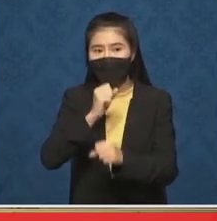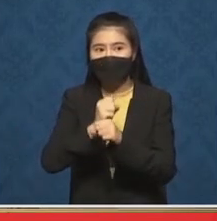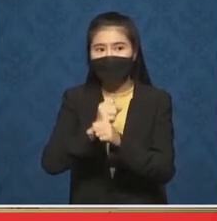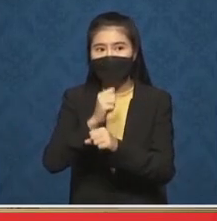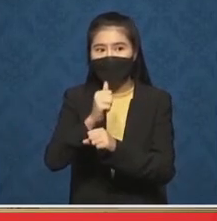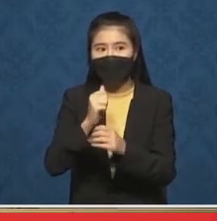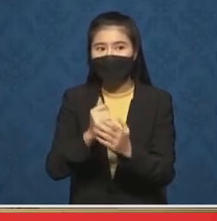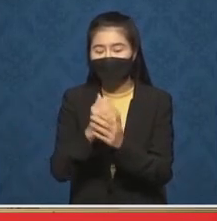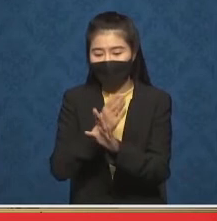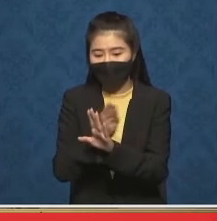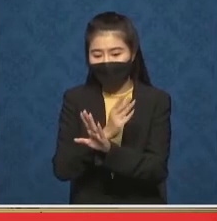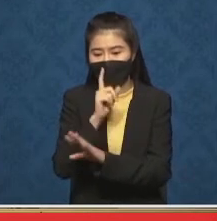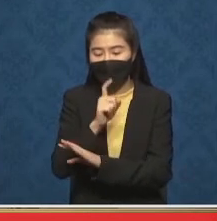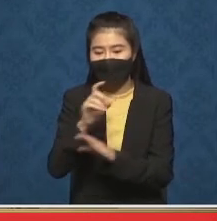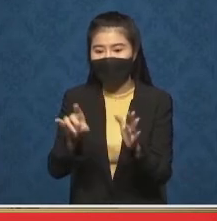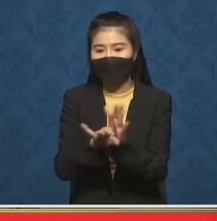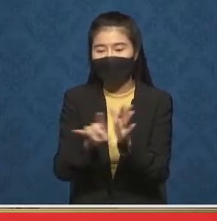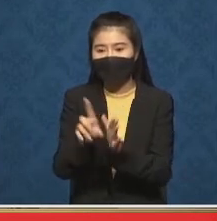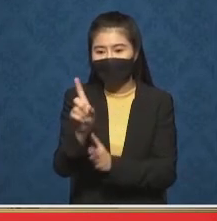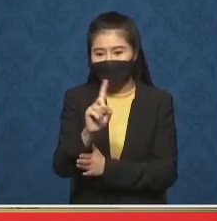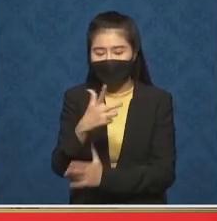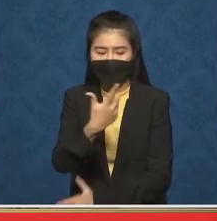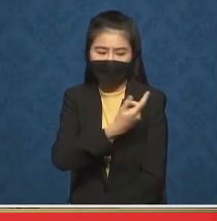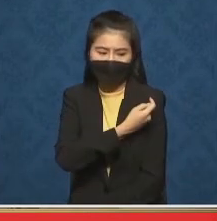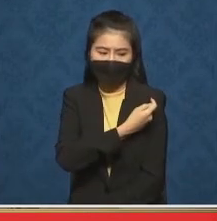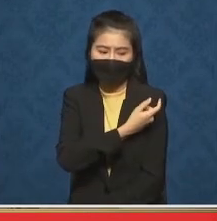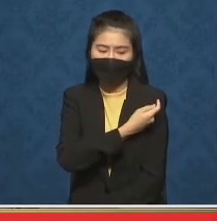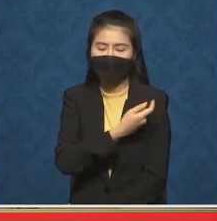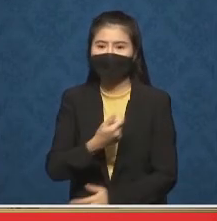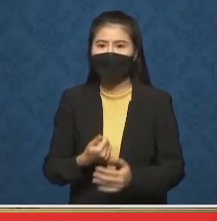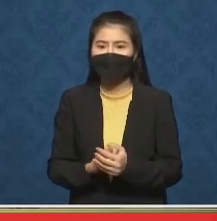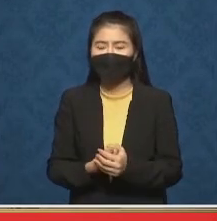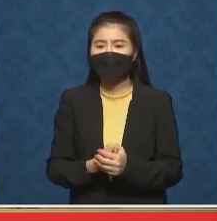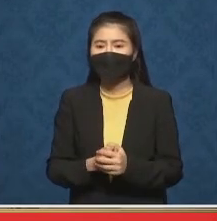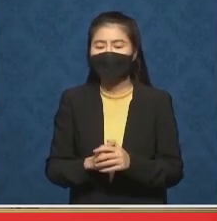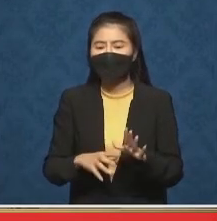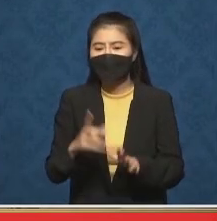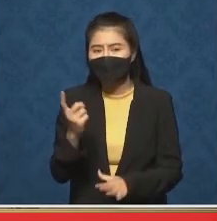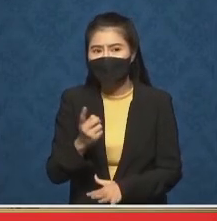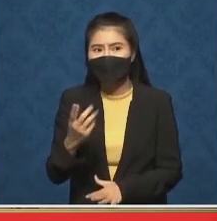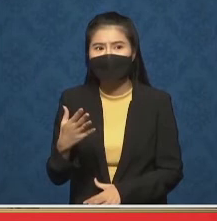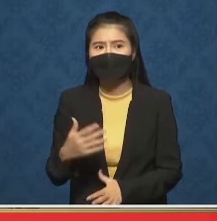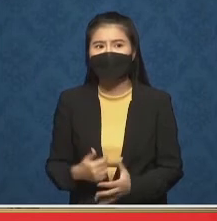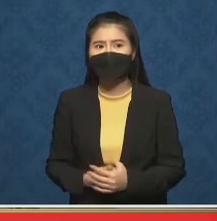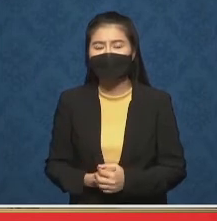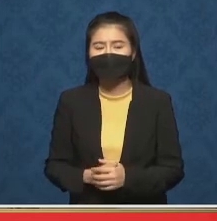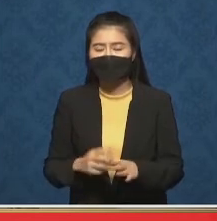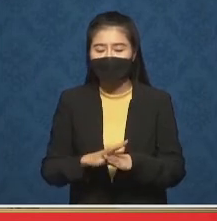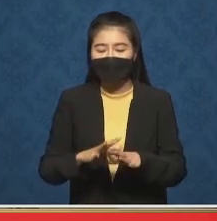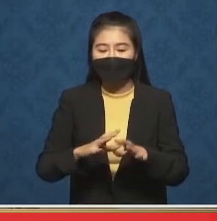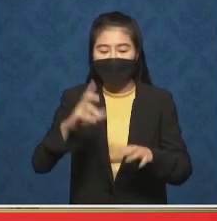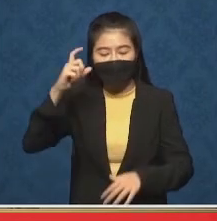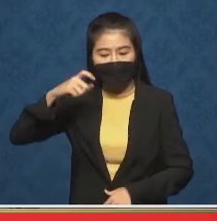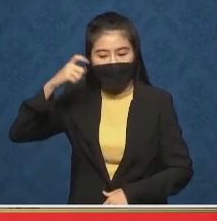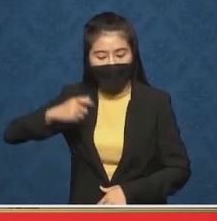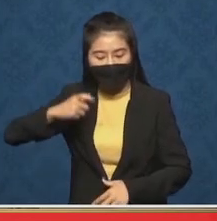วก็จะไปถามคถามสุท้ายเรื่องเรื่วกซีนททานพูดเมื่สัครนี้วาไมเปคามจริงจริ ไม่จงมัเสียห